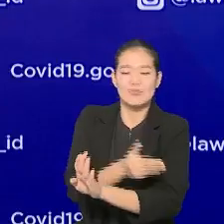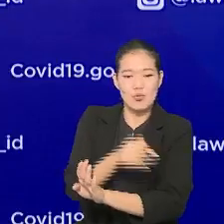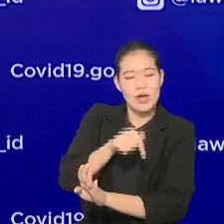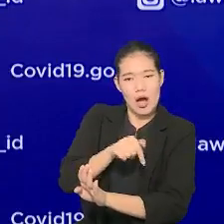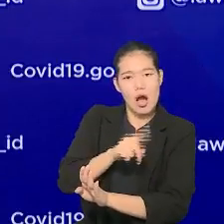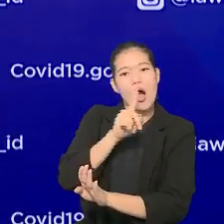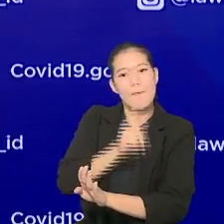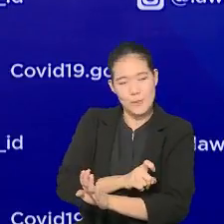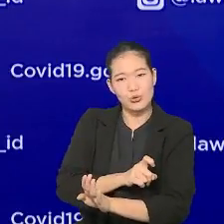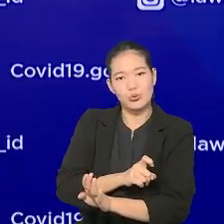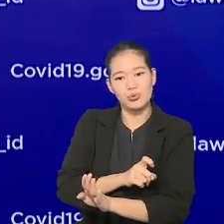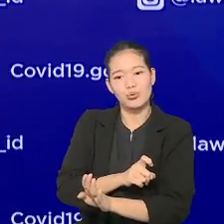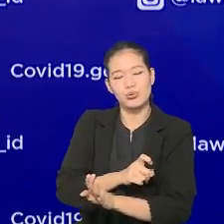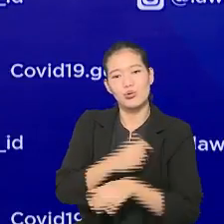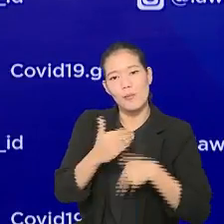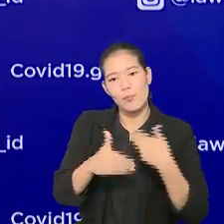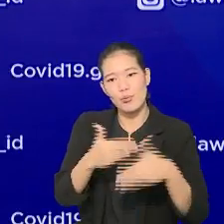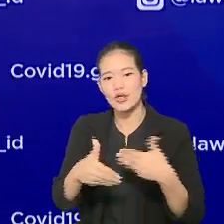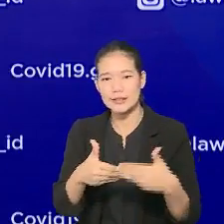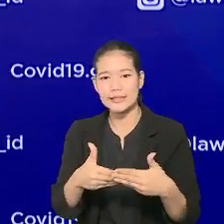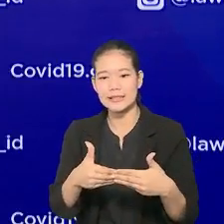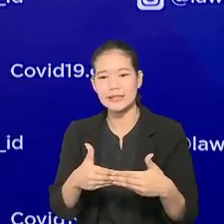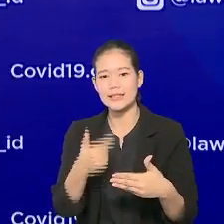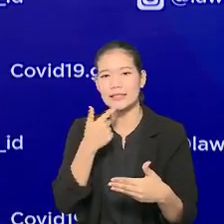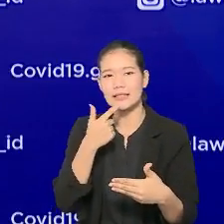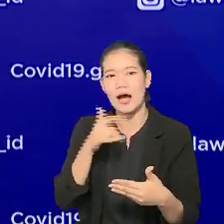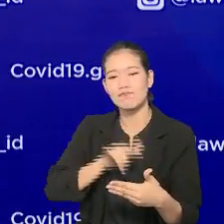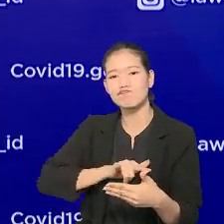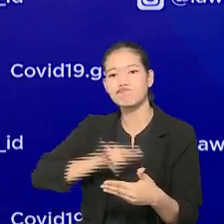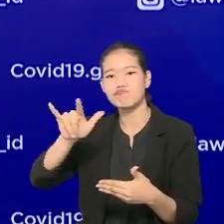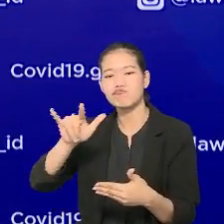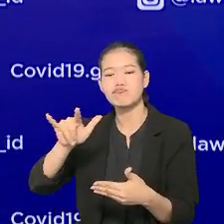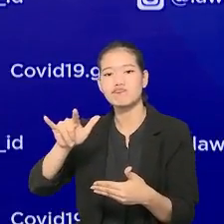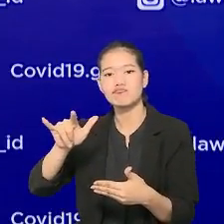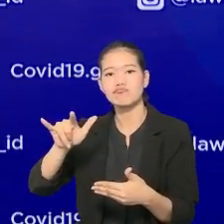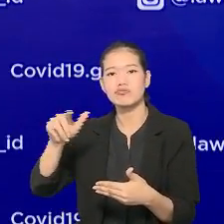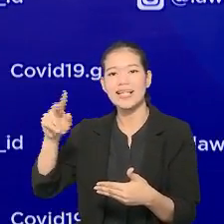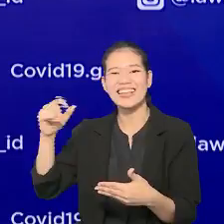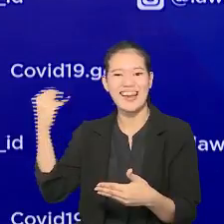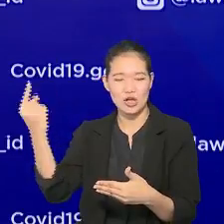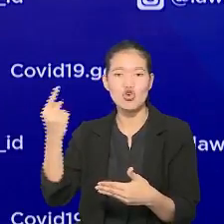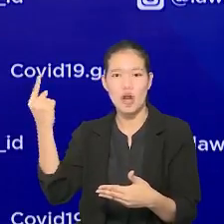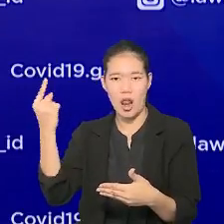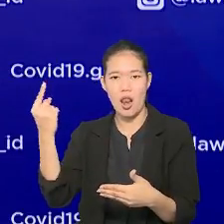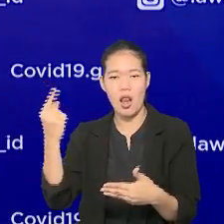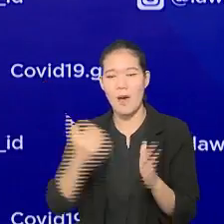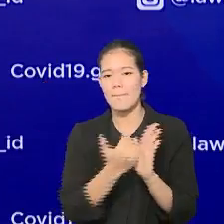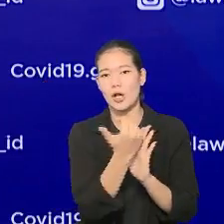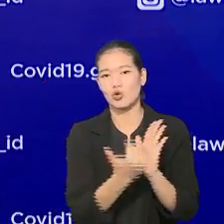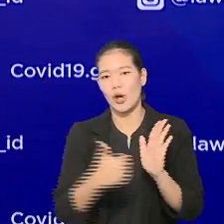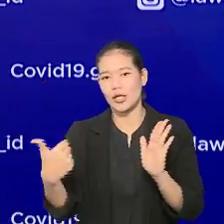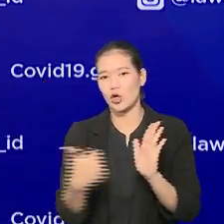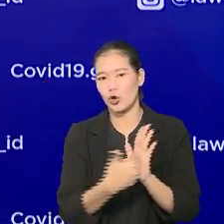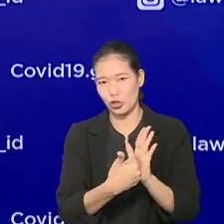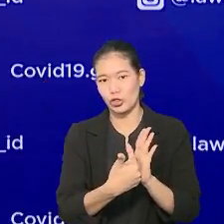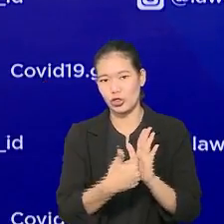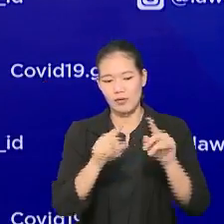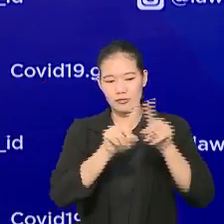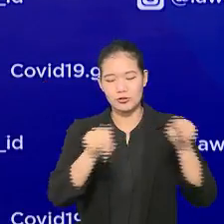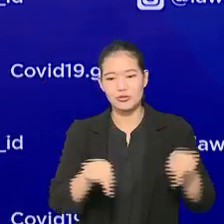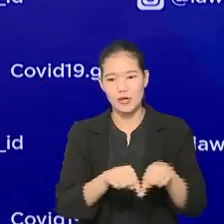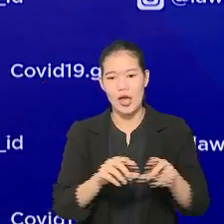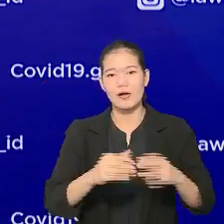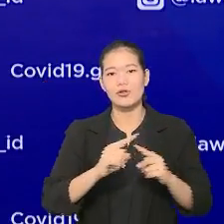pelaksanaan mekanisme kedatangan pelaku perjalanan internasional sesuai prosedur yang berlaku dan terkini dalam Surat